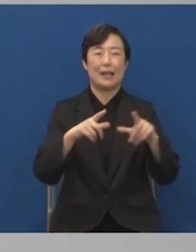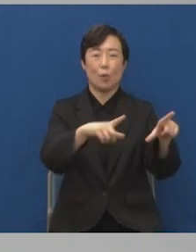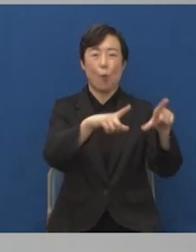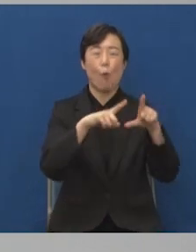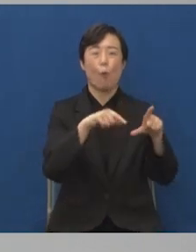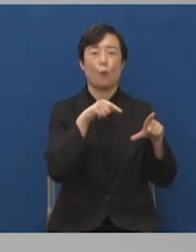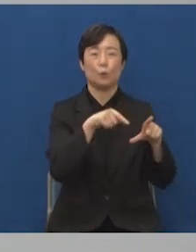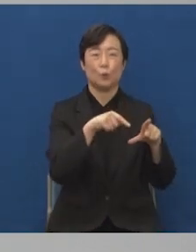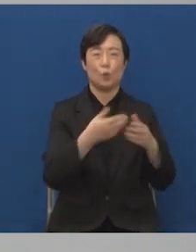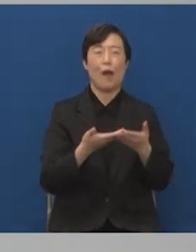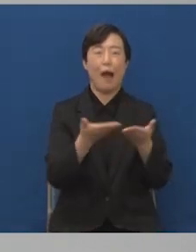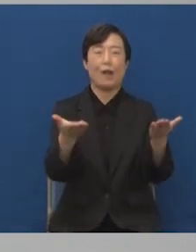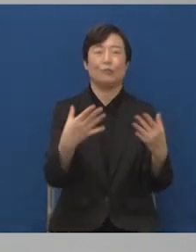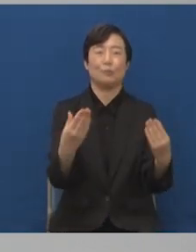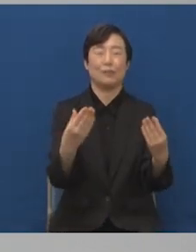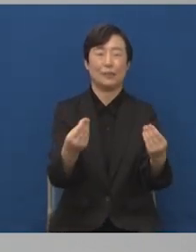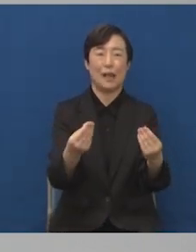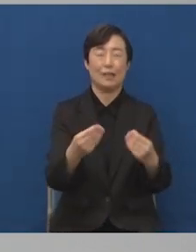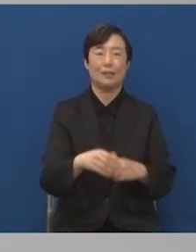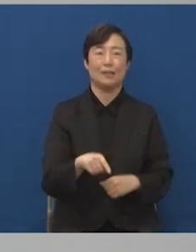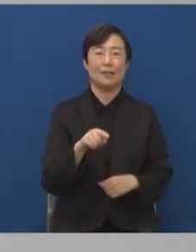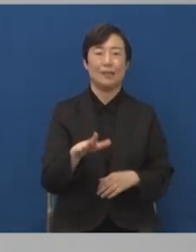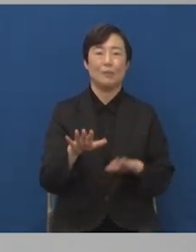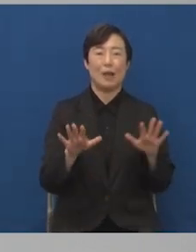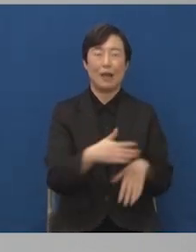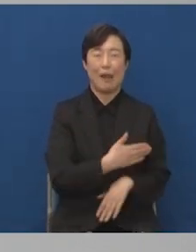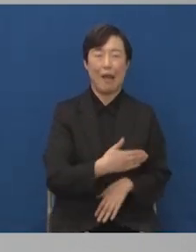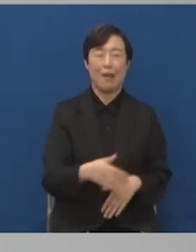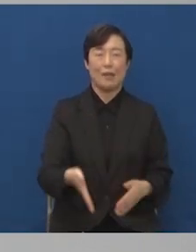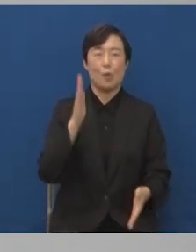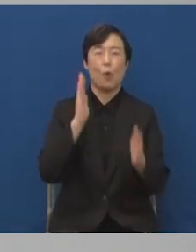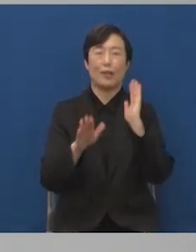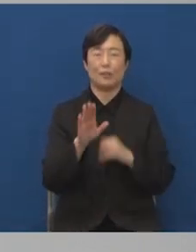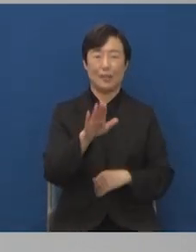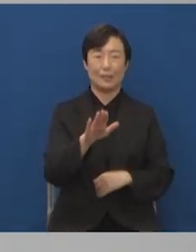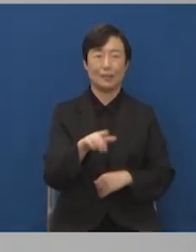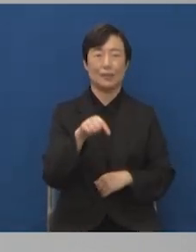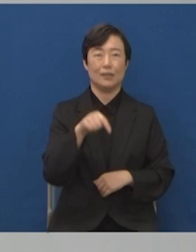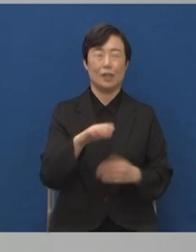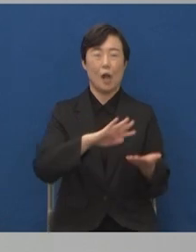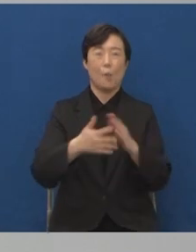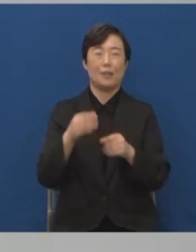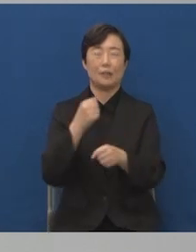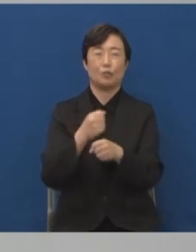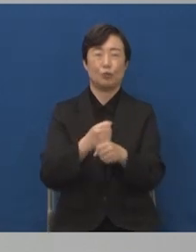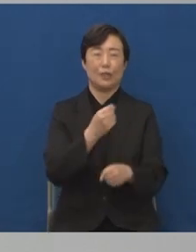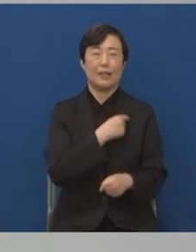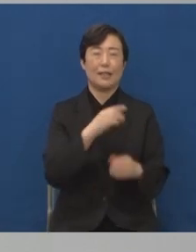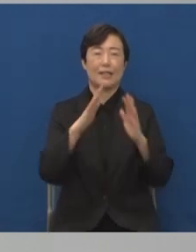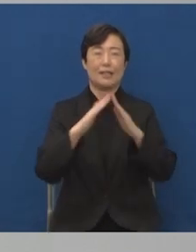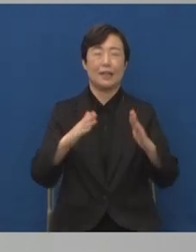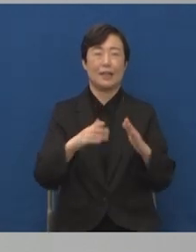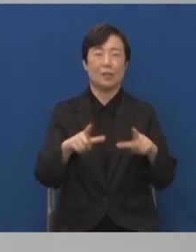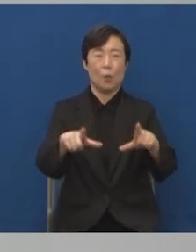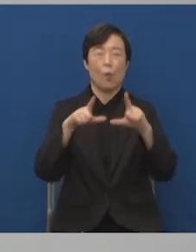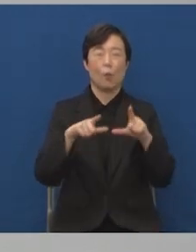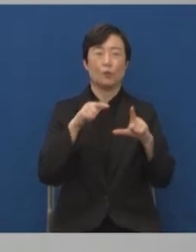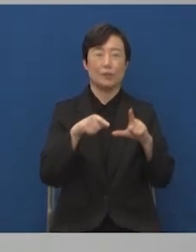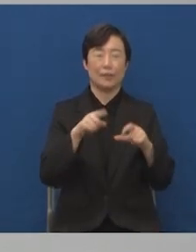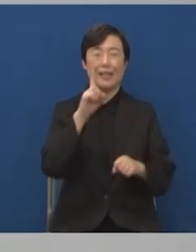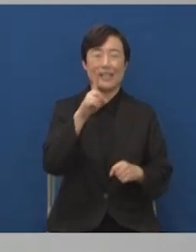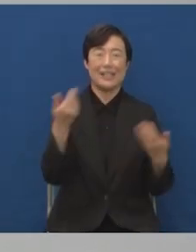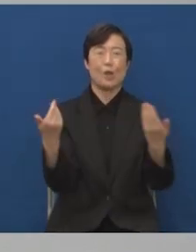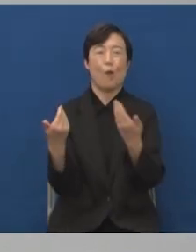いたしておきました。これより評決を取ります。本件はまちづくり委員会報告書のとおり1件を不採択と